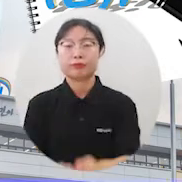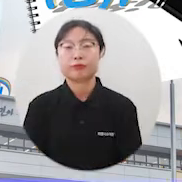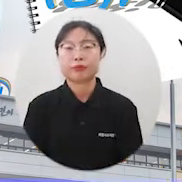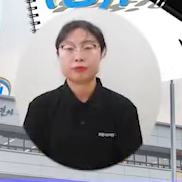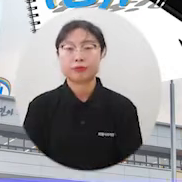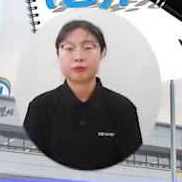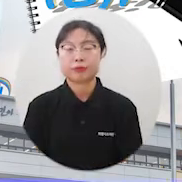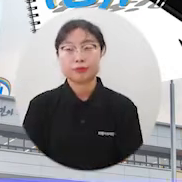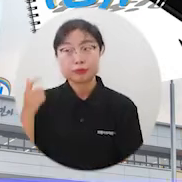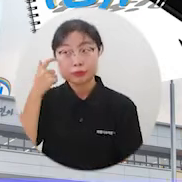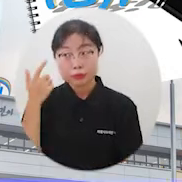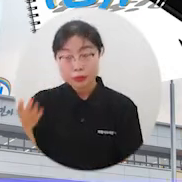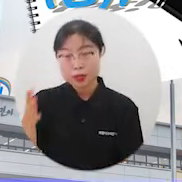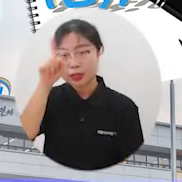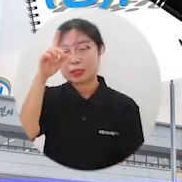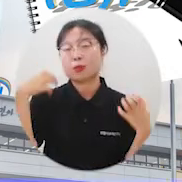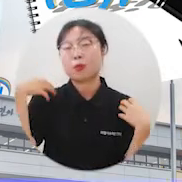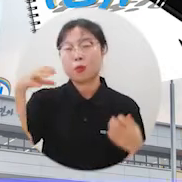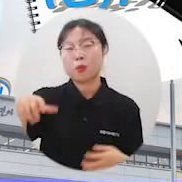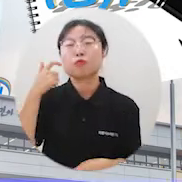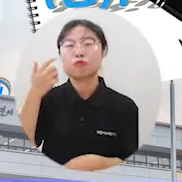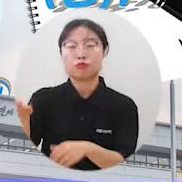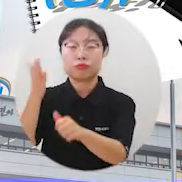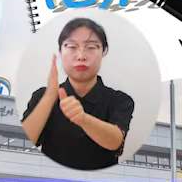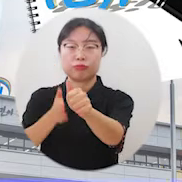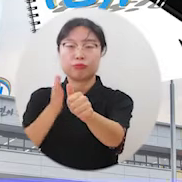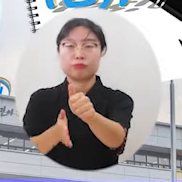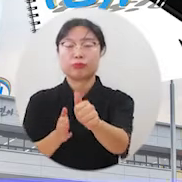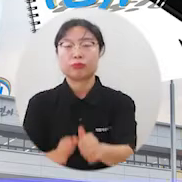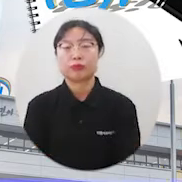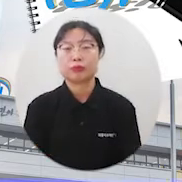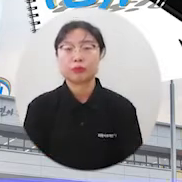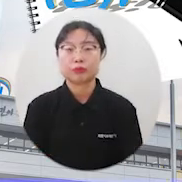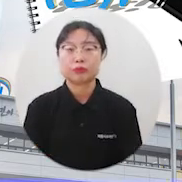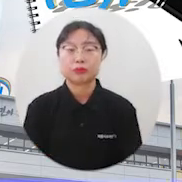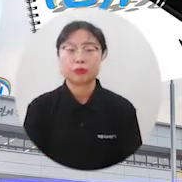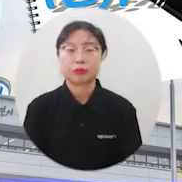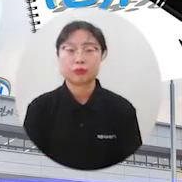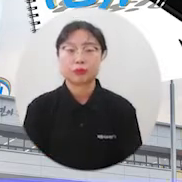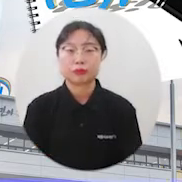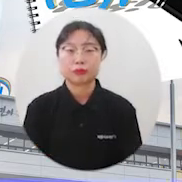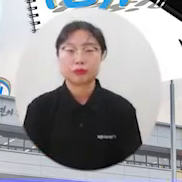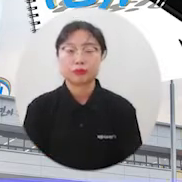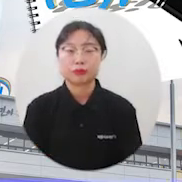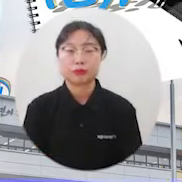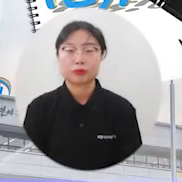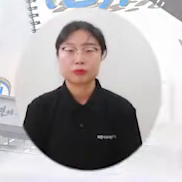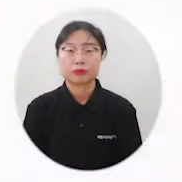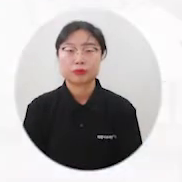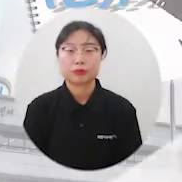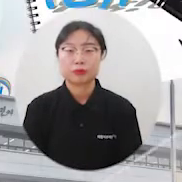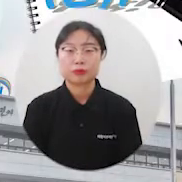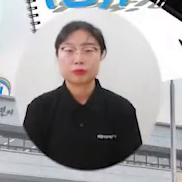참조하시길 바랍니다. 문의사항은 의왕시 일자리과 청년정책팀으로 연락 바랍니다.